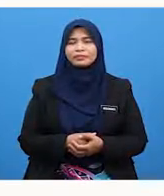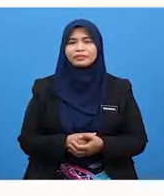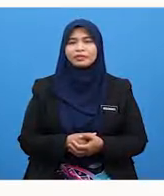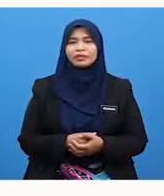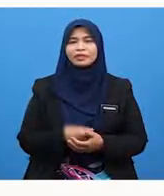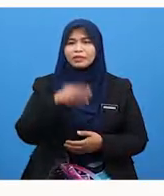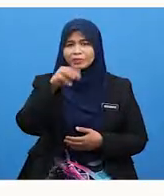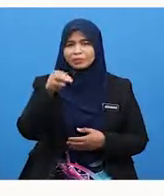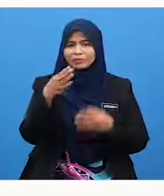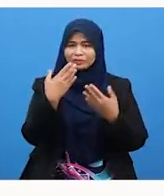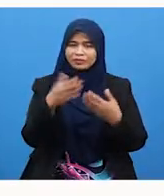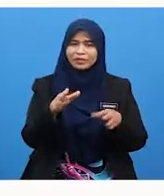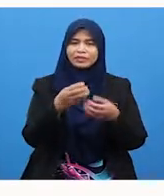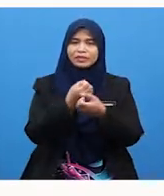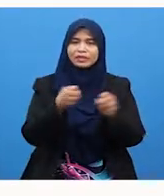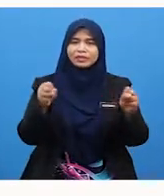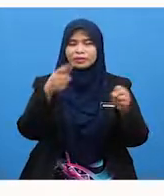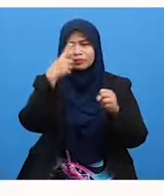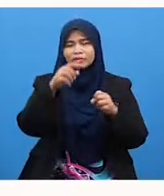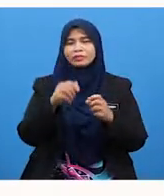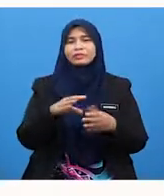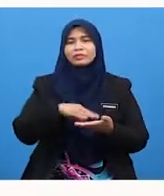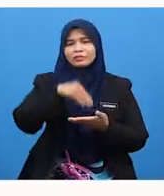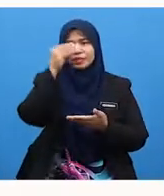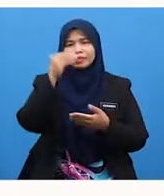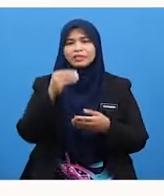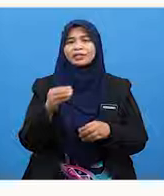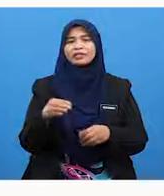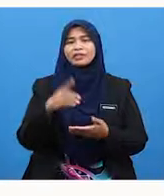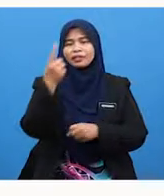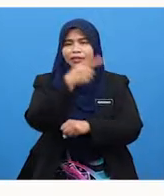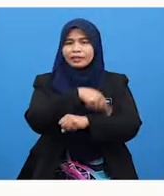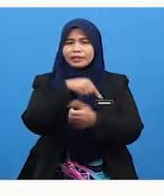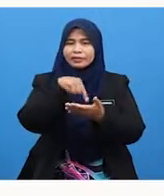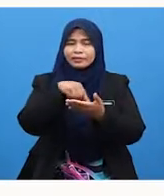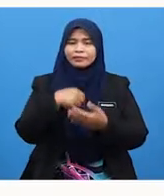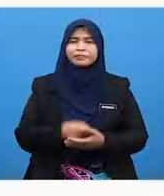Murid-murid sudah bersedia untuk mengikuti pelajaran kita pada hari ini?